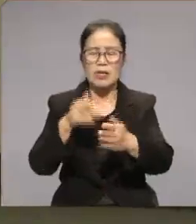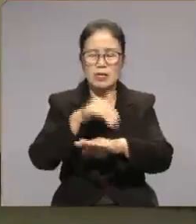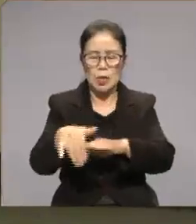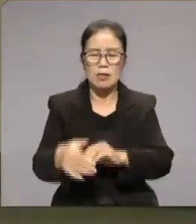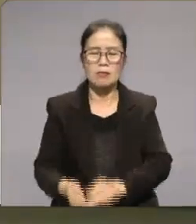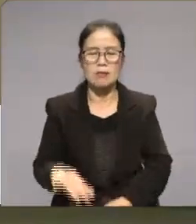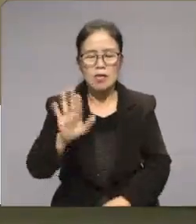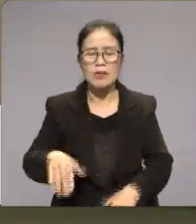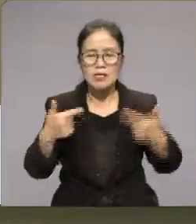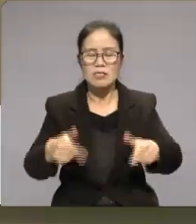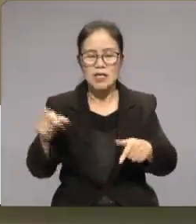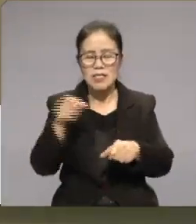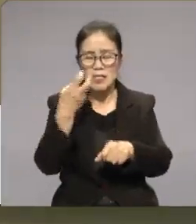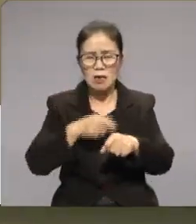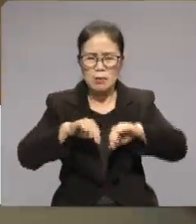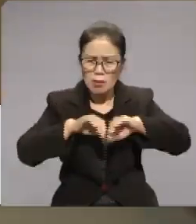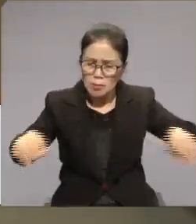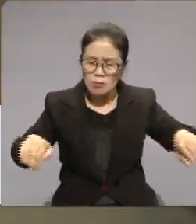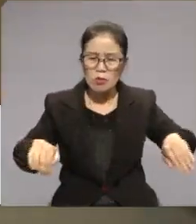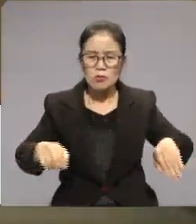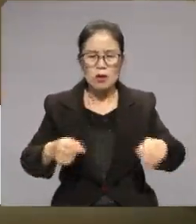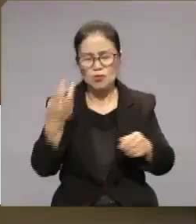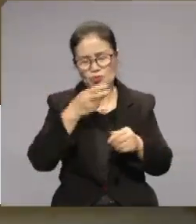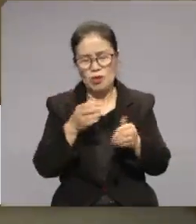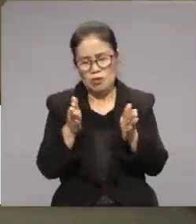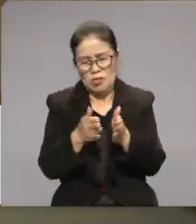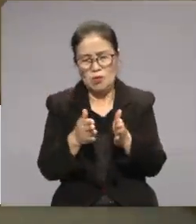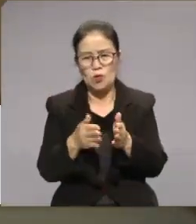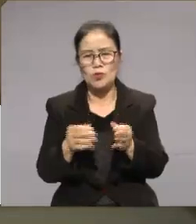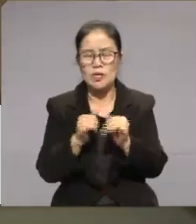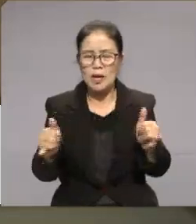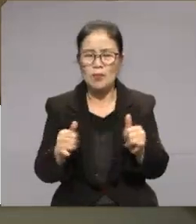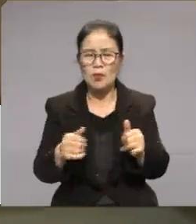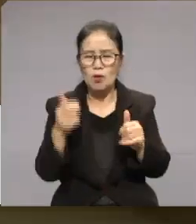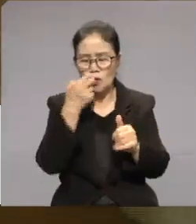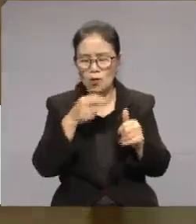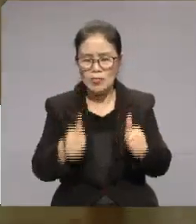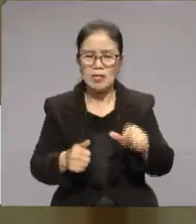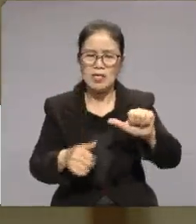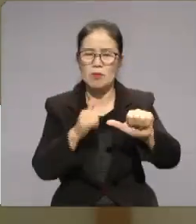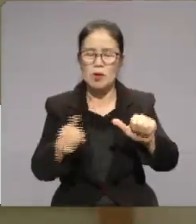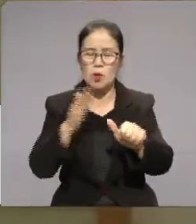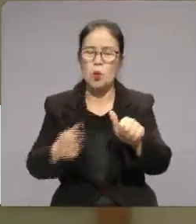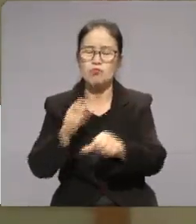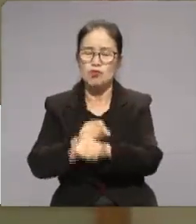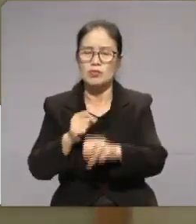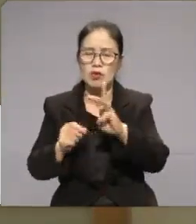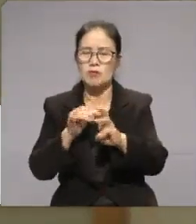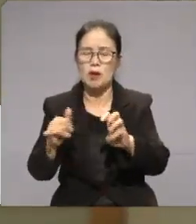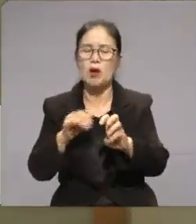하지만 상설특검은 개별 특검보다 수사기간이 짧고 수사 인력도 검사 5명, 공무원 30명에